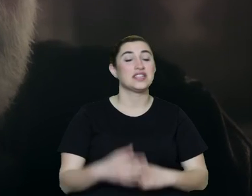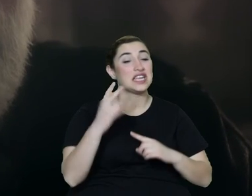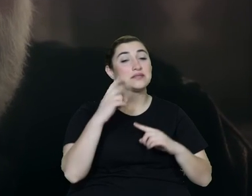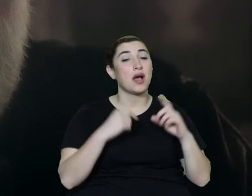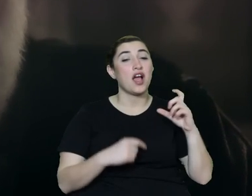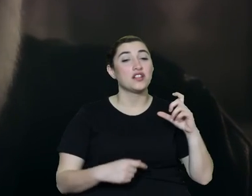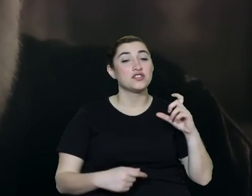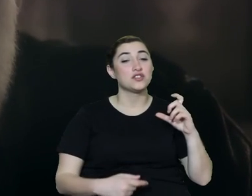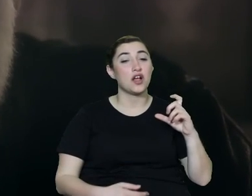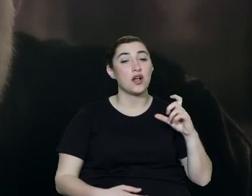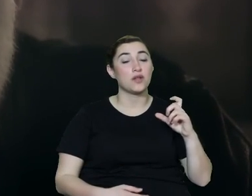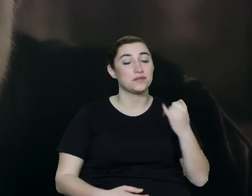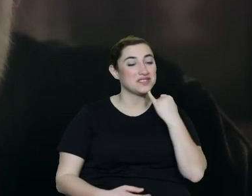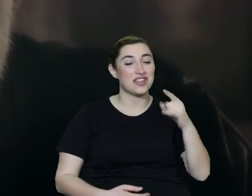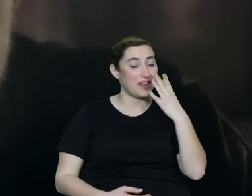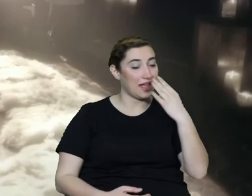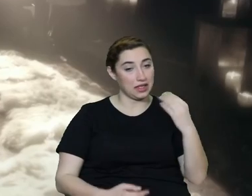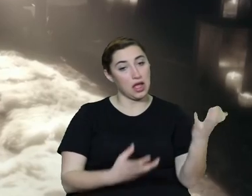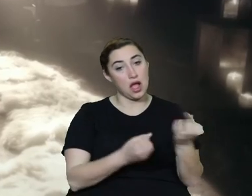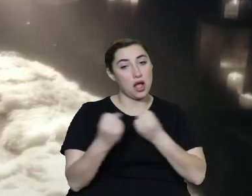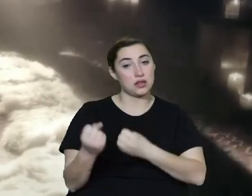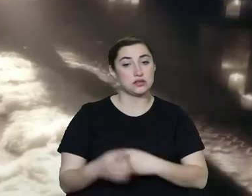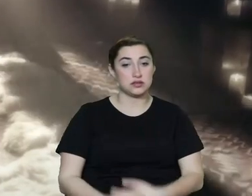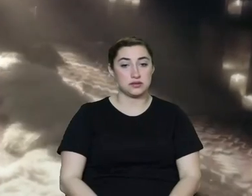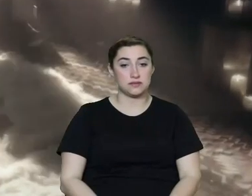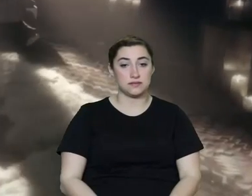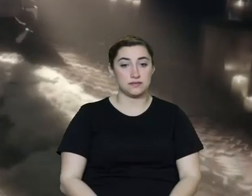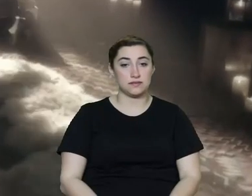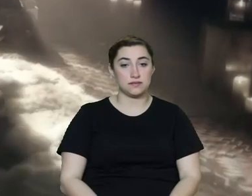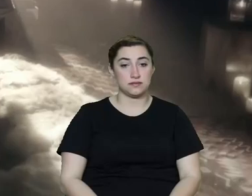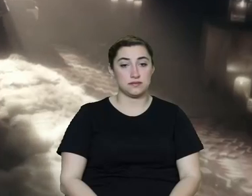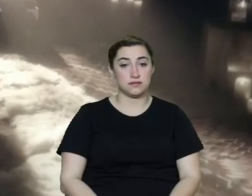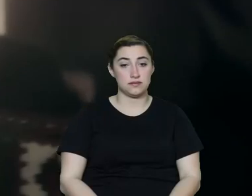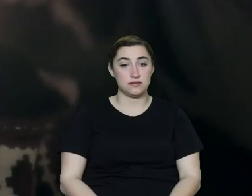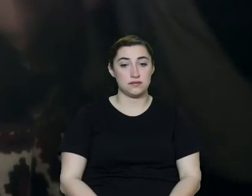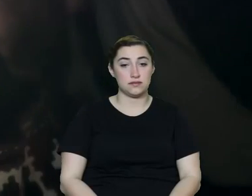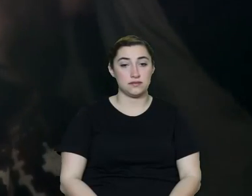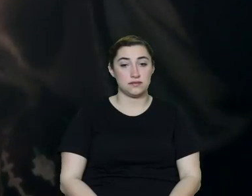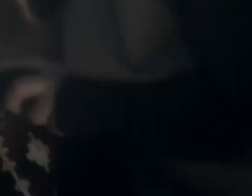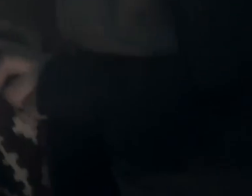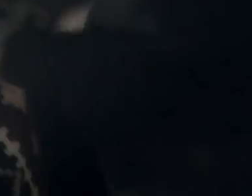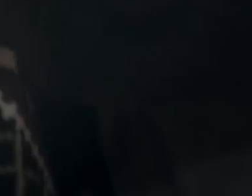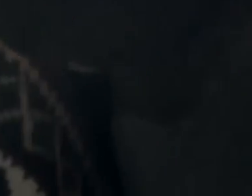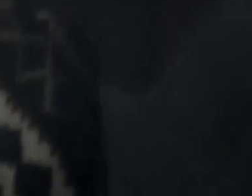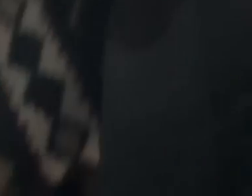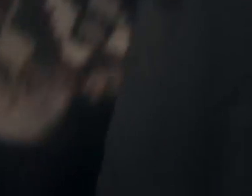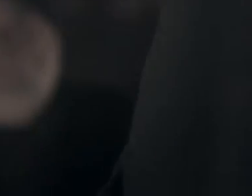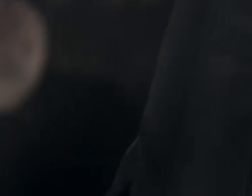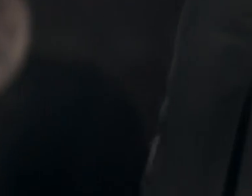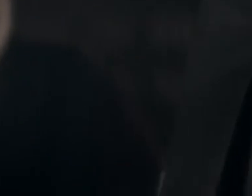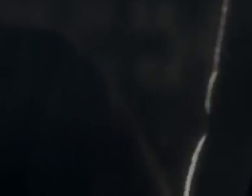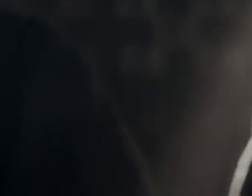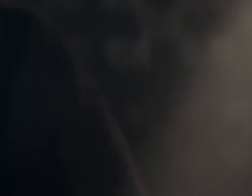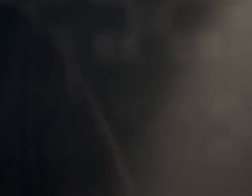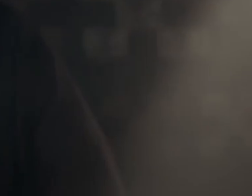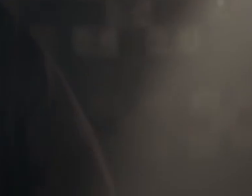İsmailcan, konuğumuzun hediyesini al. Canlar üreşsinler. İsmailcan öperek aldı